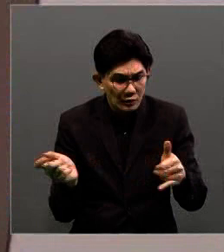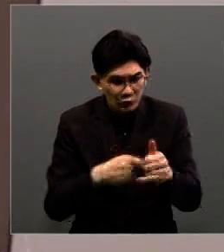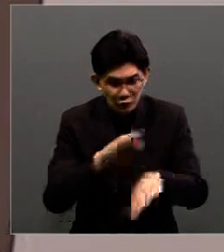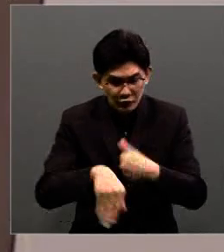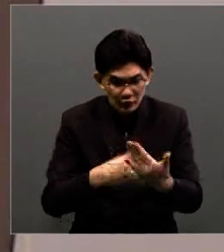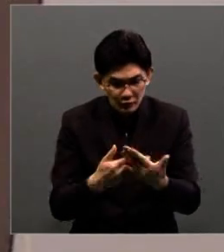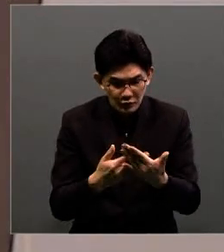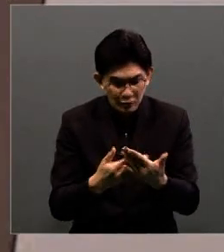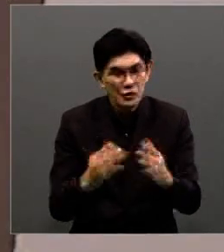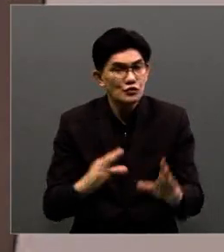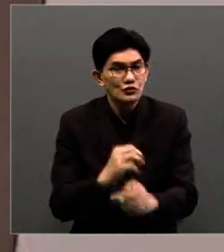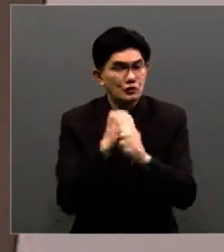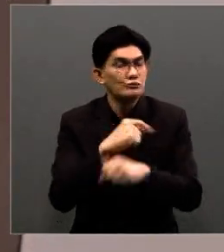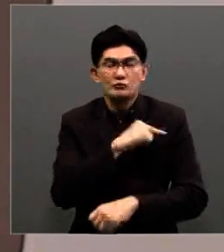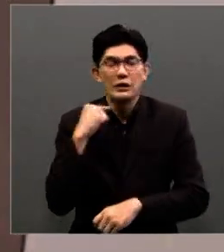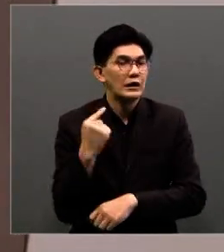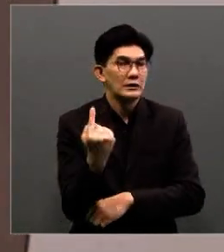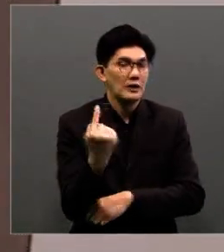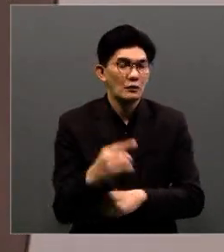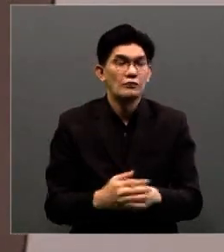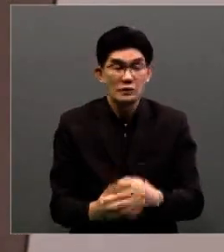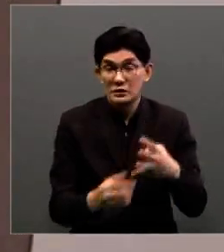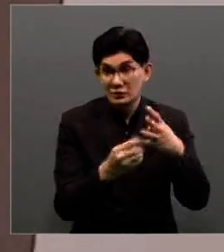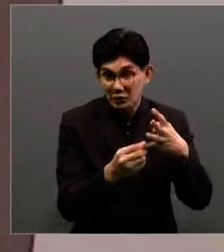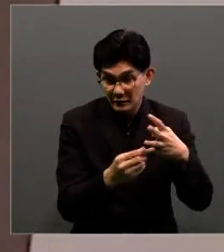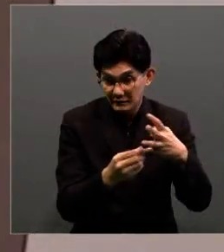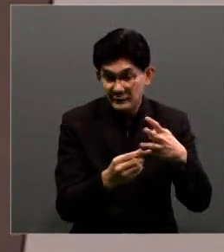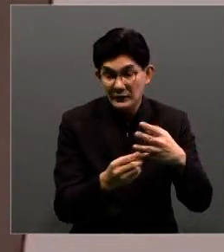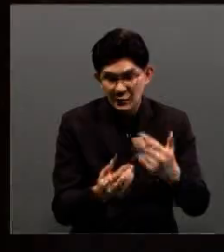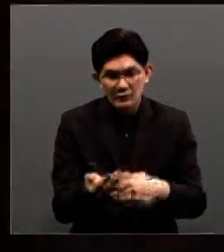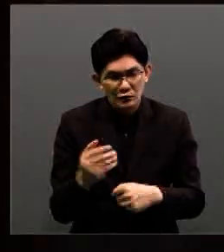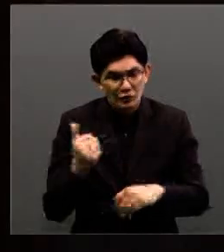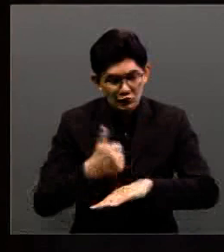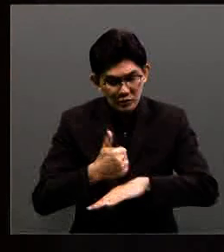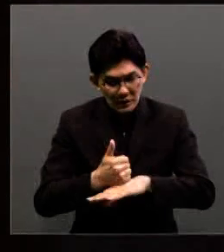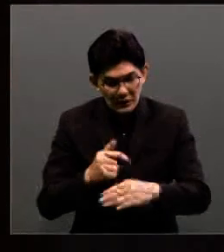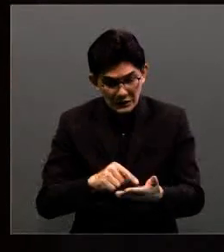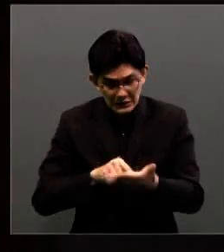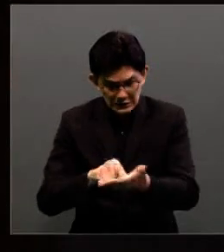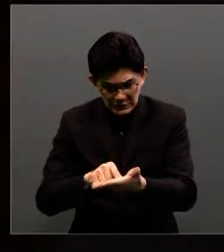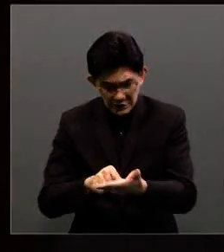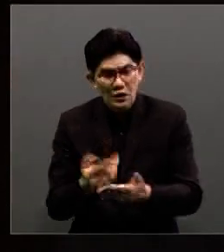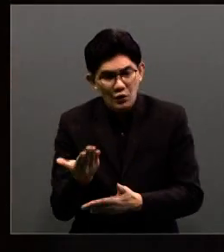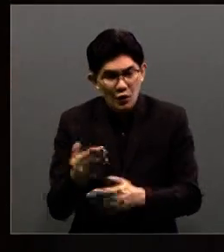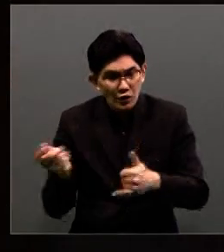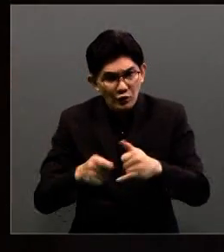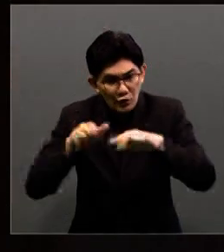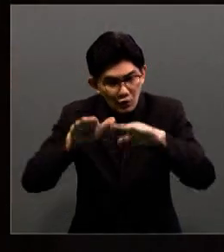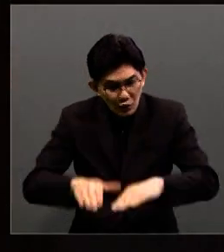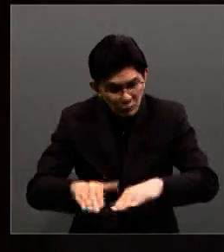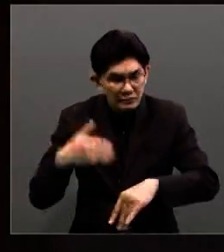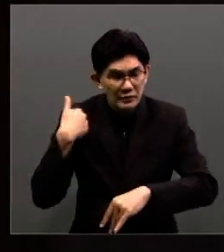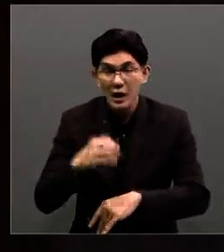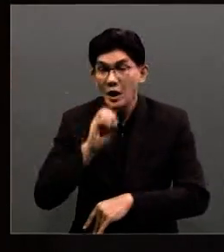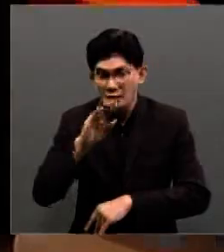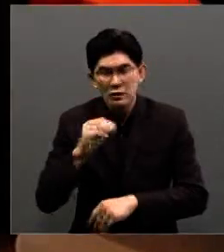ให้ประหารชีวิตสถานเดียวแต่จากชั้นต้นเนี่ยตัวจำเลยผอกอล์ฟเนี่ยยื่นอุทธรณ์ขอลดโทษนะก็